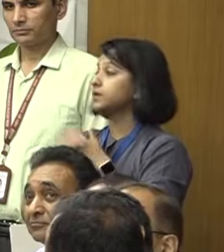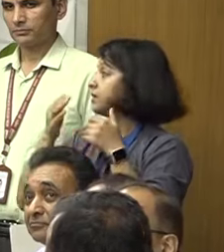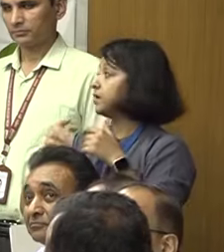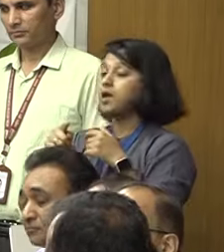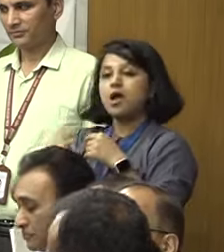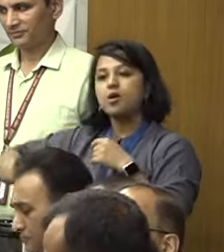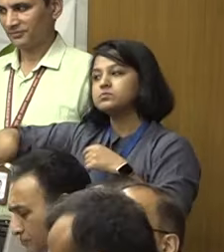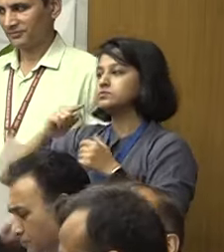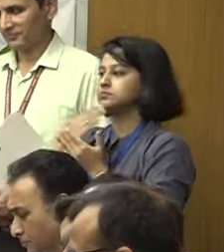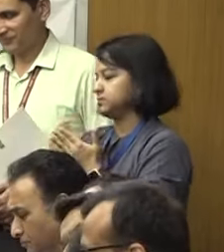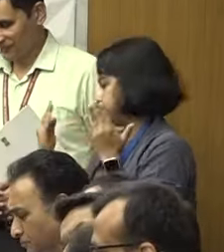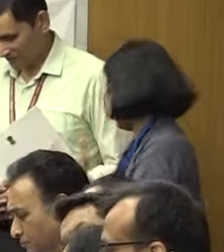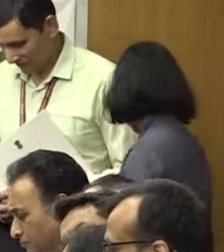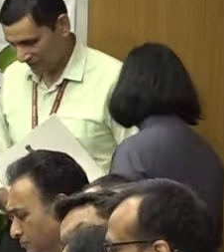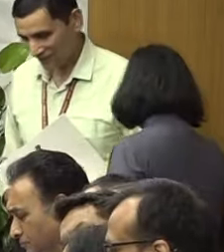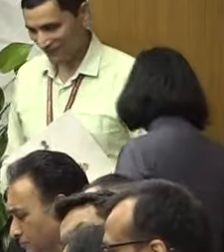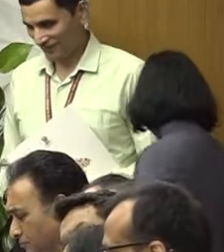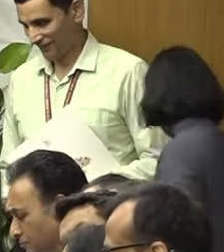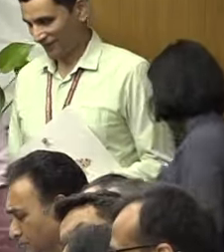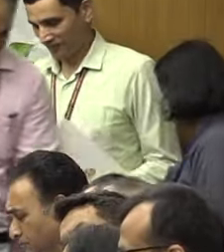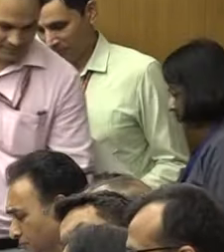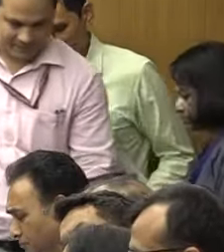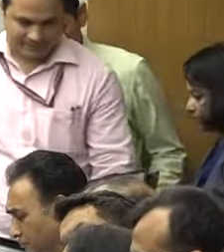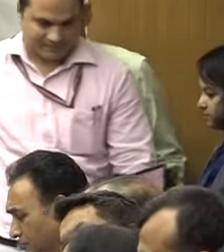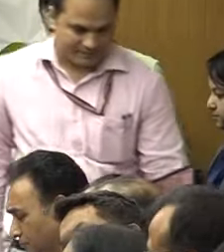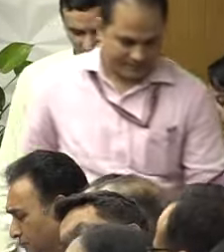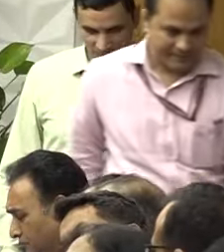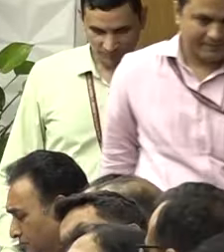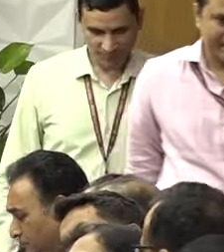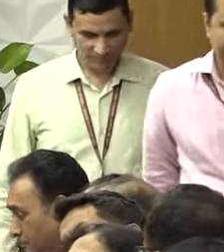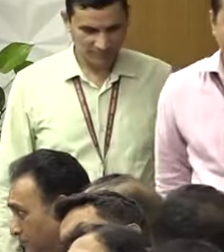आप सभी को बहुत बहुत बधाई एवं आभार।